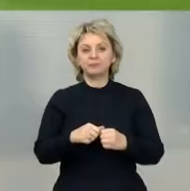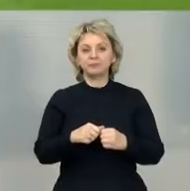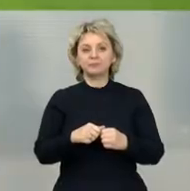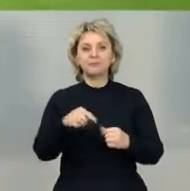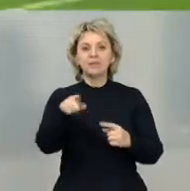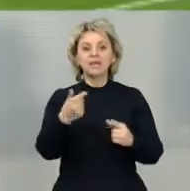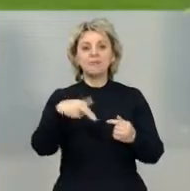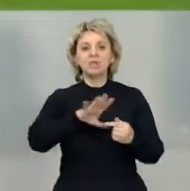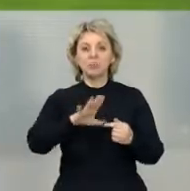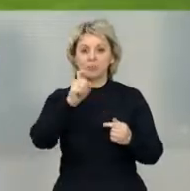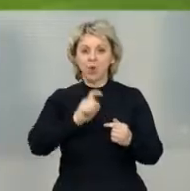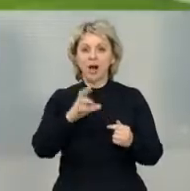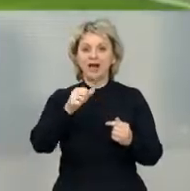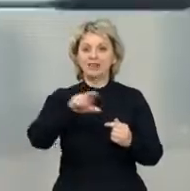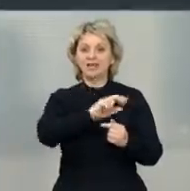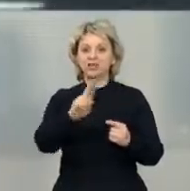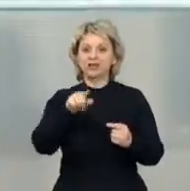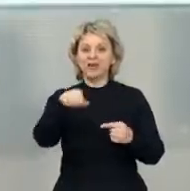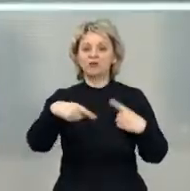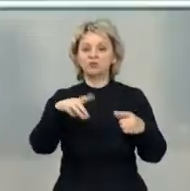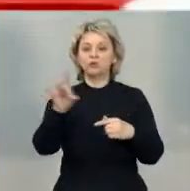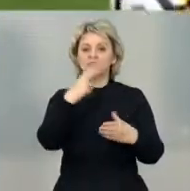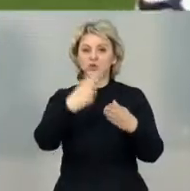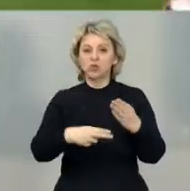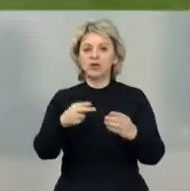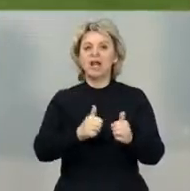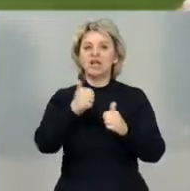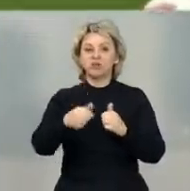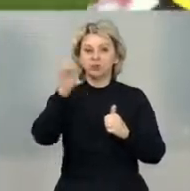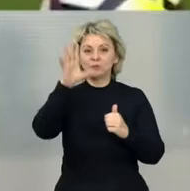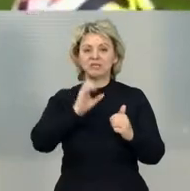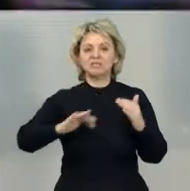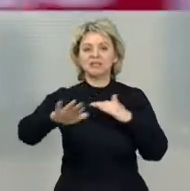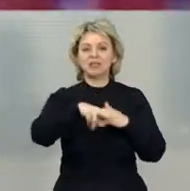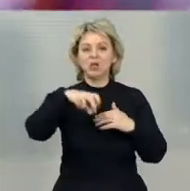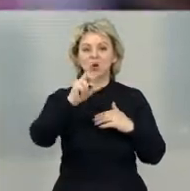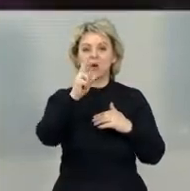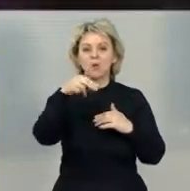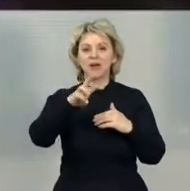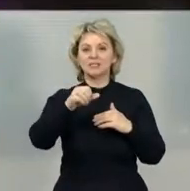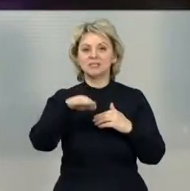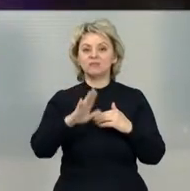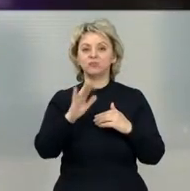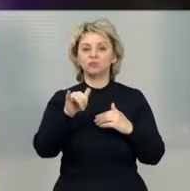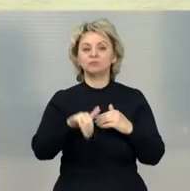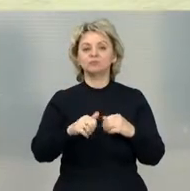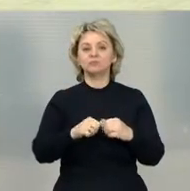В обороне неплохо, в атаке никак. Футбольный Ростов проиграл лидеру чемпионата страны «Локомотиву».